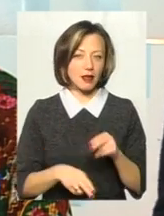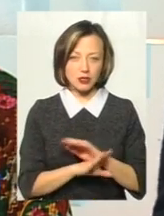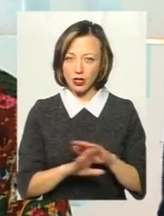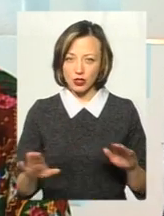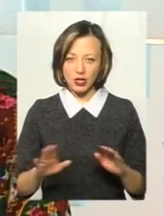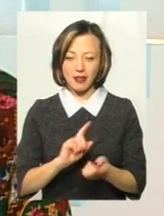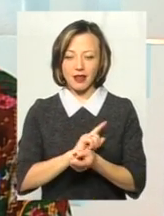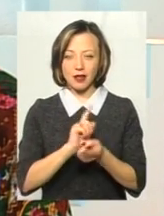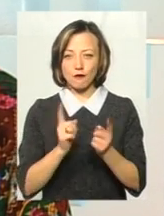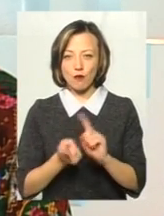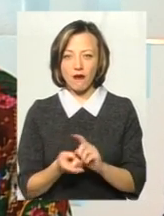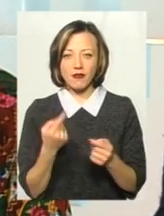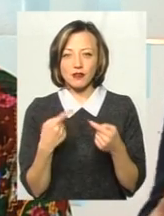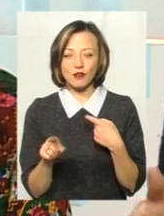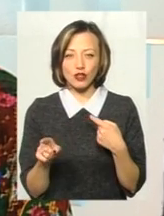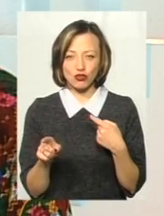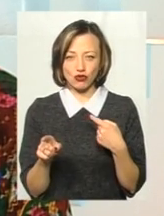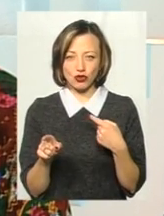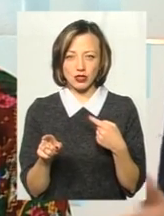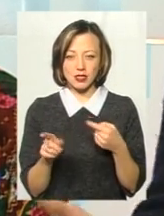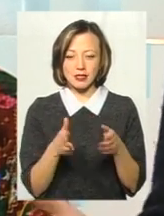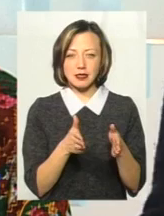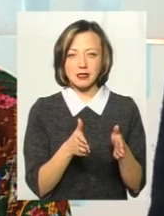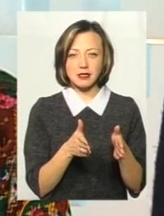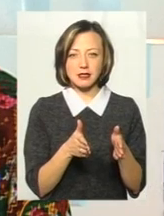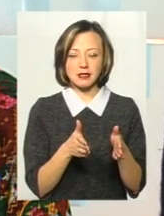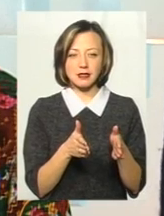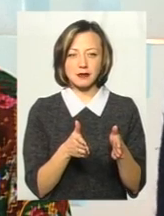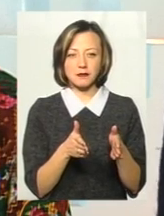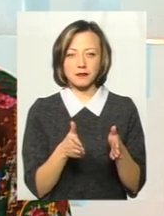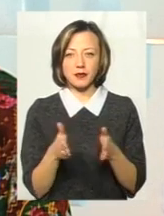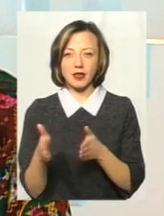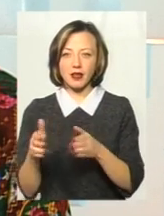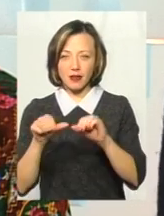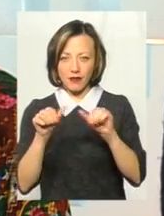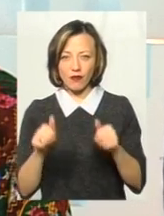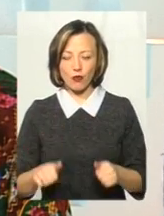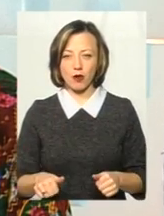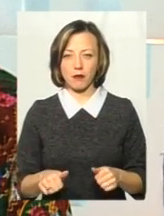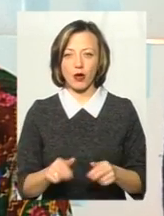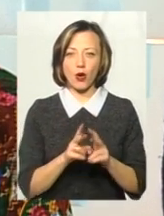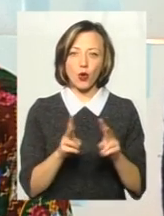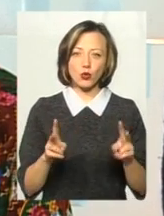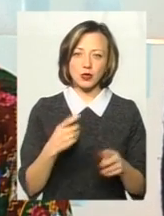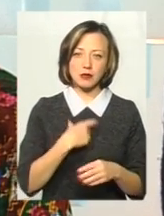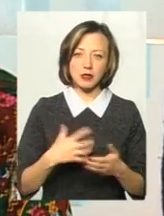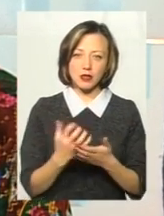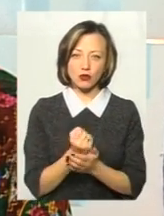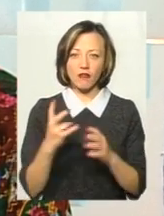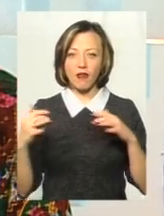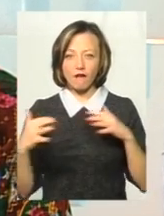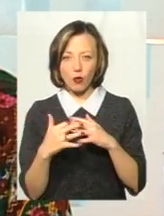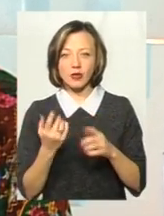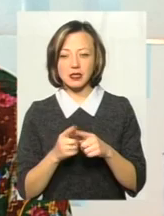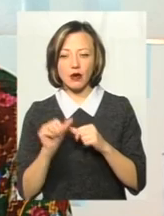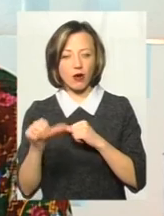він трансформувався в якісь інші системні рушії. Тобто хтось себе знайшов на фронті. І це